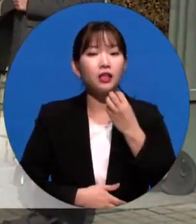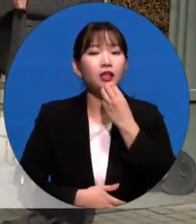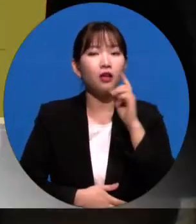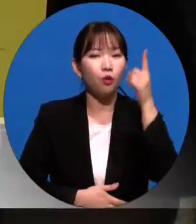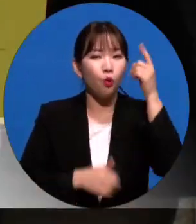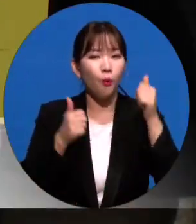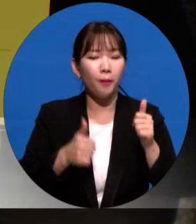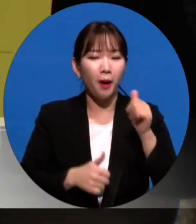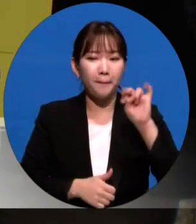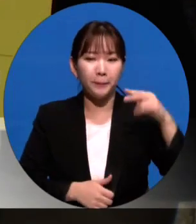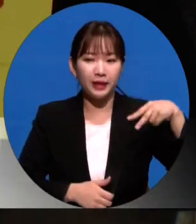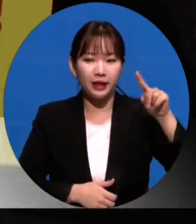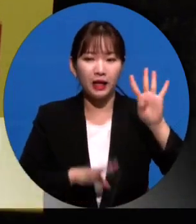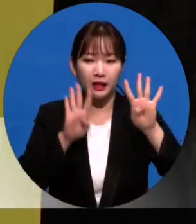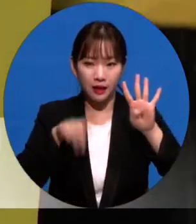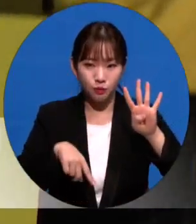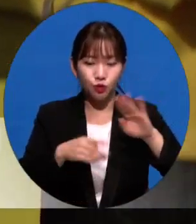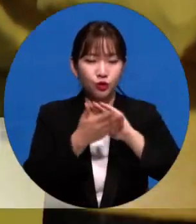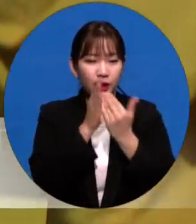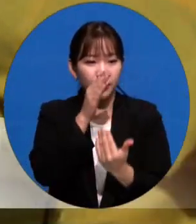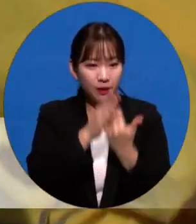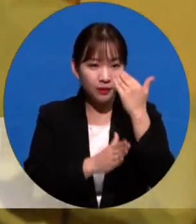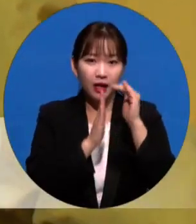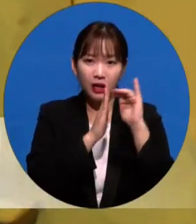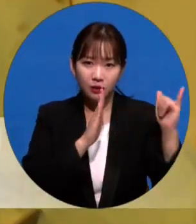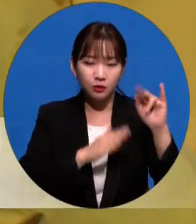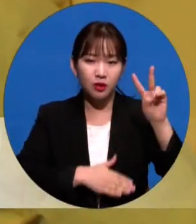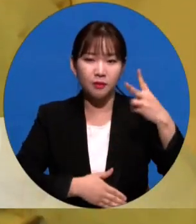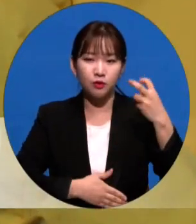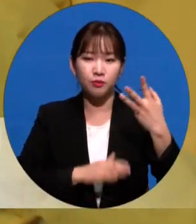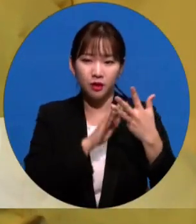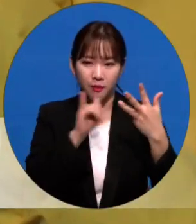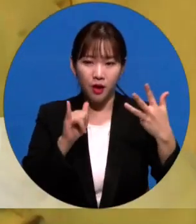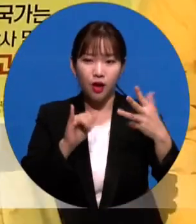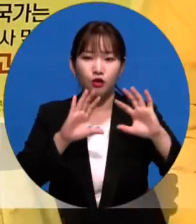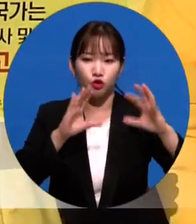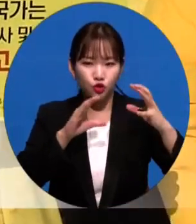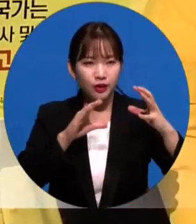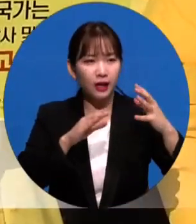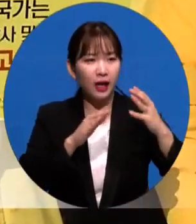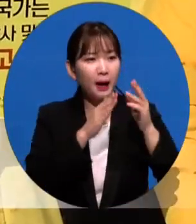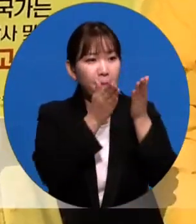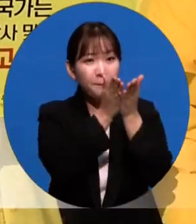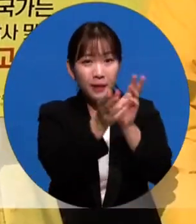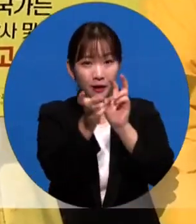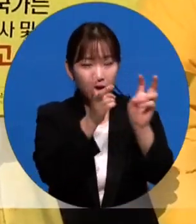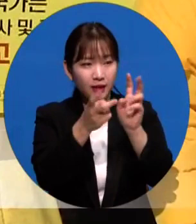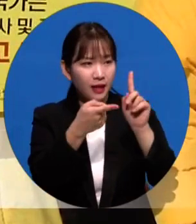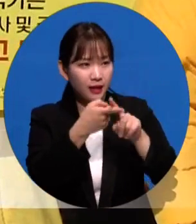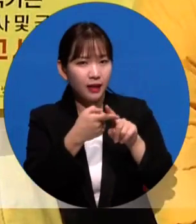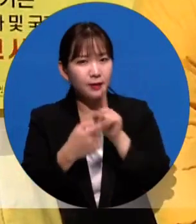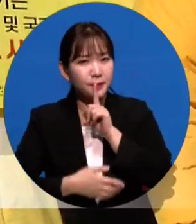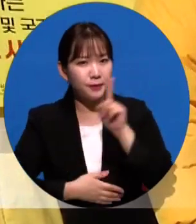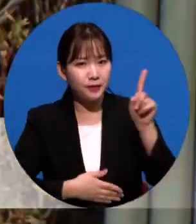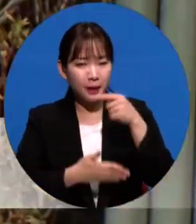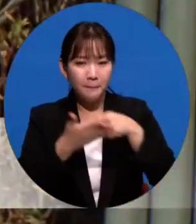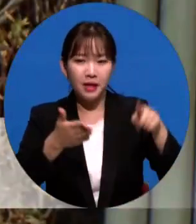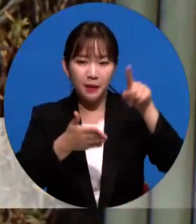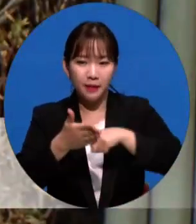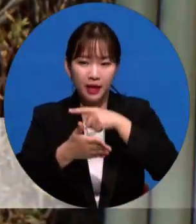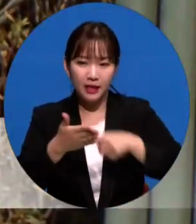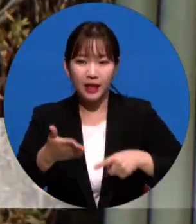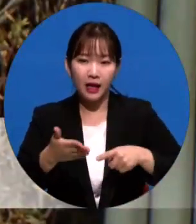서울 고법 민사사업은 세월호 참사 유가족 20028명의 국가와 청해진 해운을 상대로 낸 손해배상